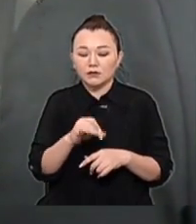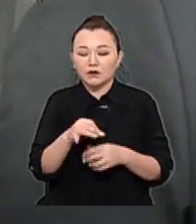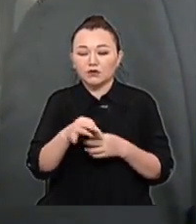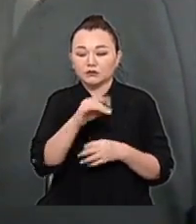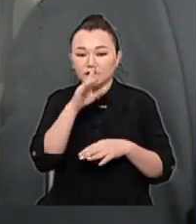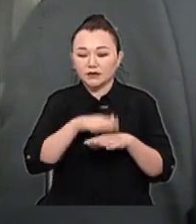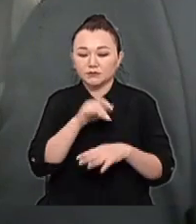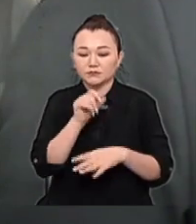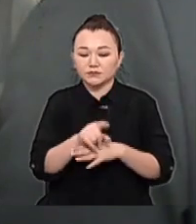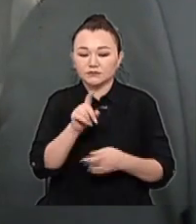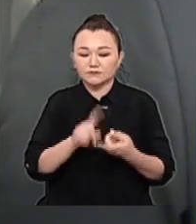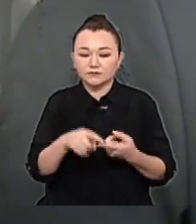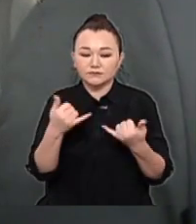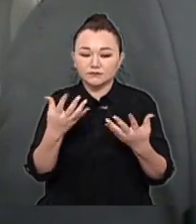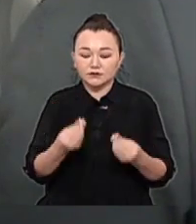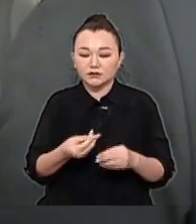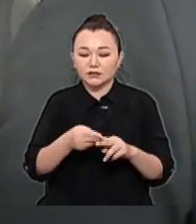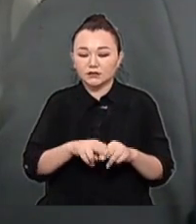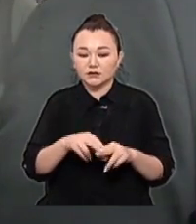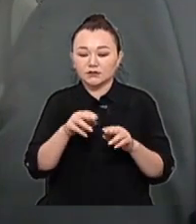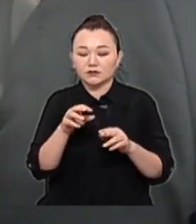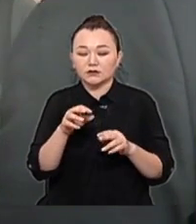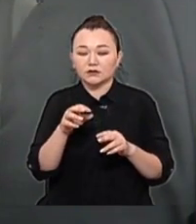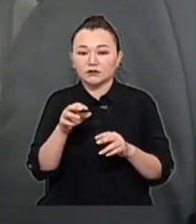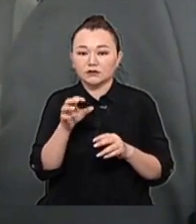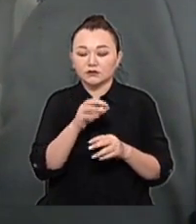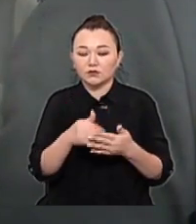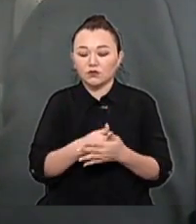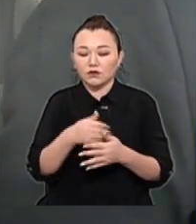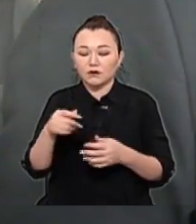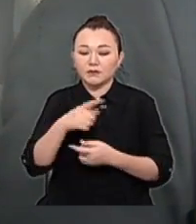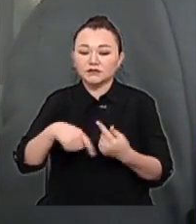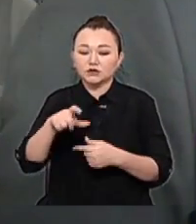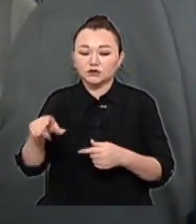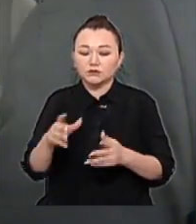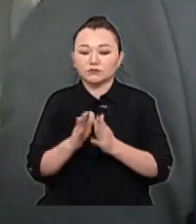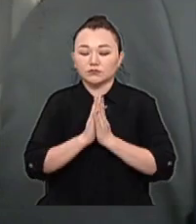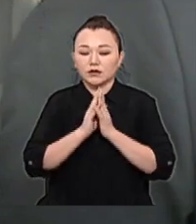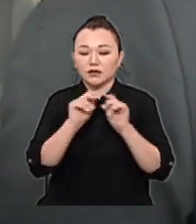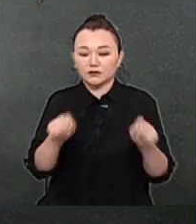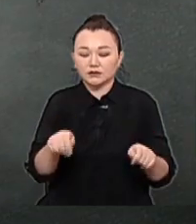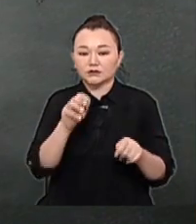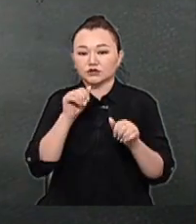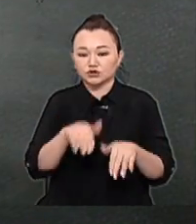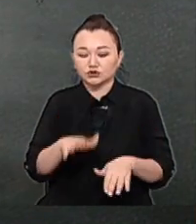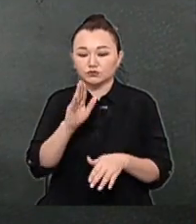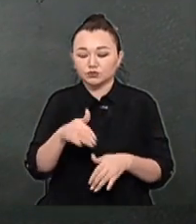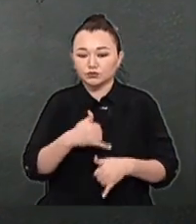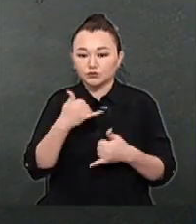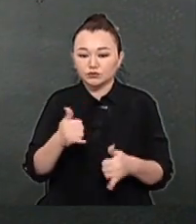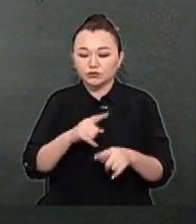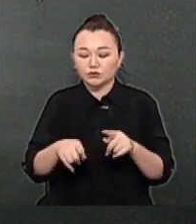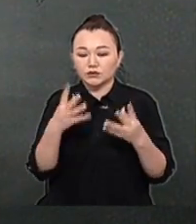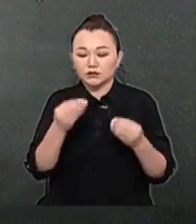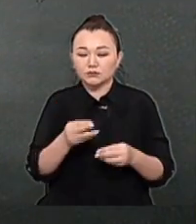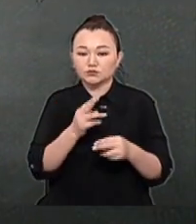әкімінің тапсырмасы бойынша бүгінгі күнде осы жерді тура жаңағы кәсіпкерлердің сұрап отырғандай қып ашуға шешім қабылдады. Енді жақын күндері